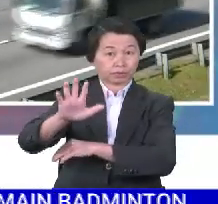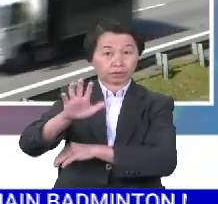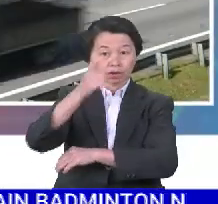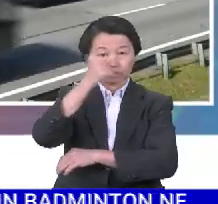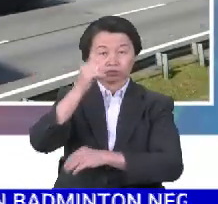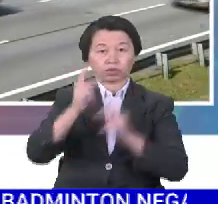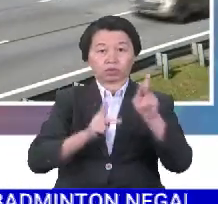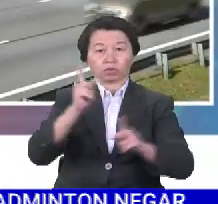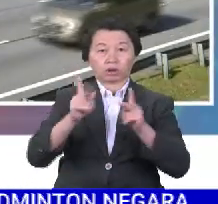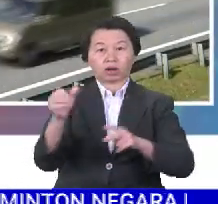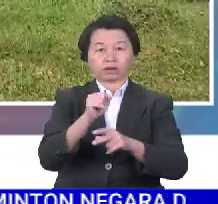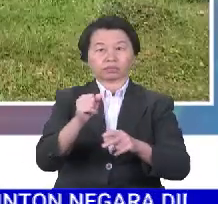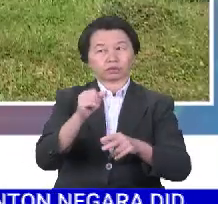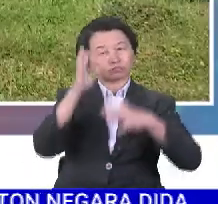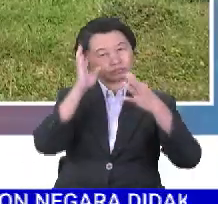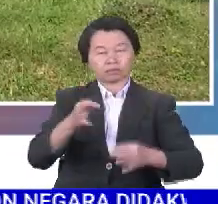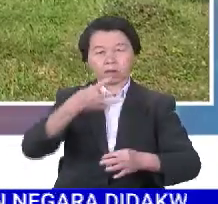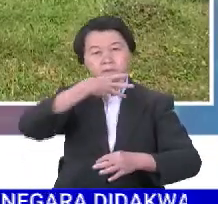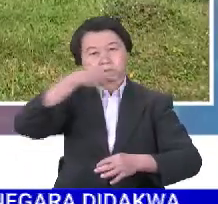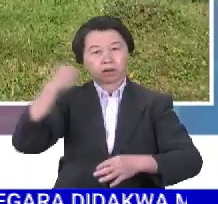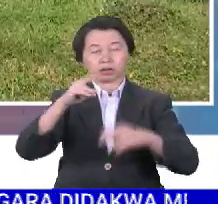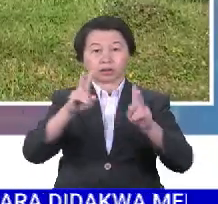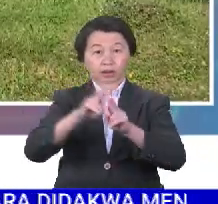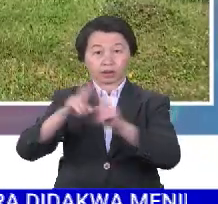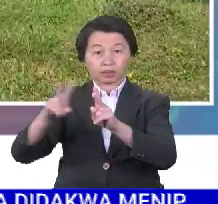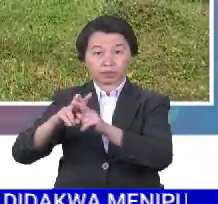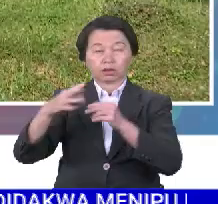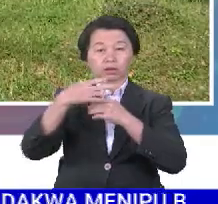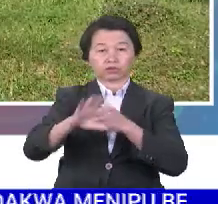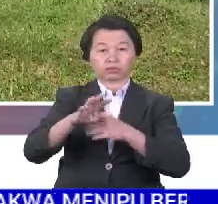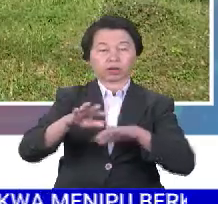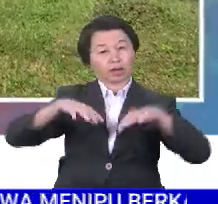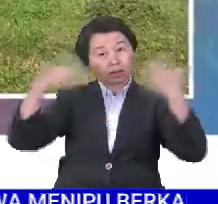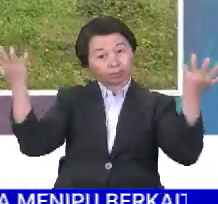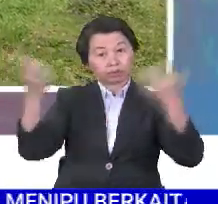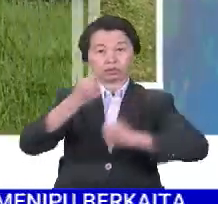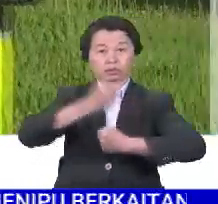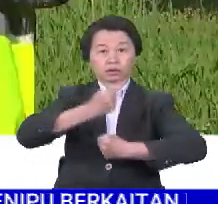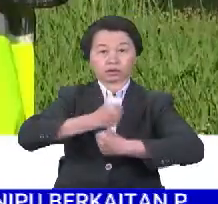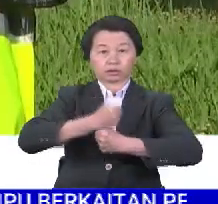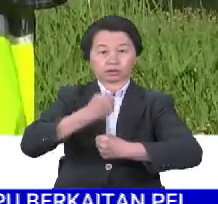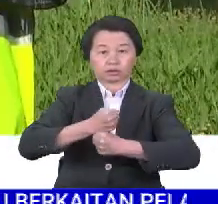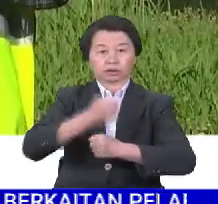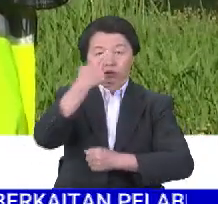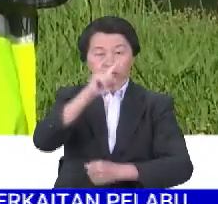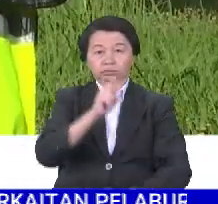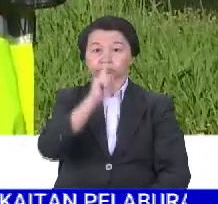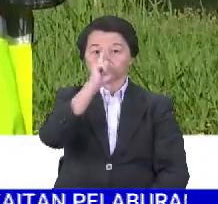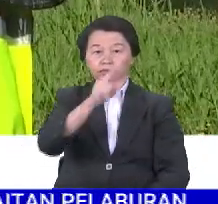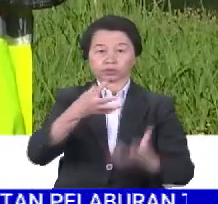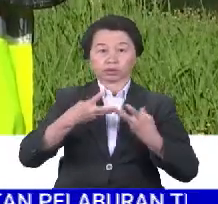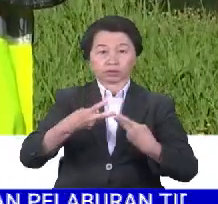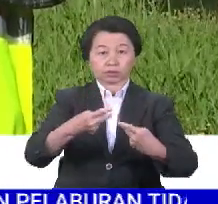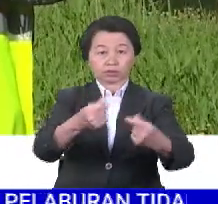susulan warga kota mengambil keputusan untuk pulang ke kampung halaman selepas waktu bekerja. Dan bagi memastikan